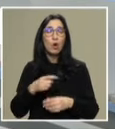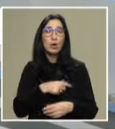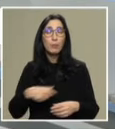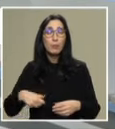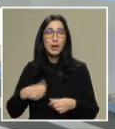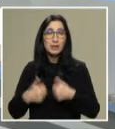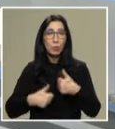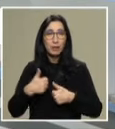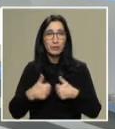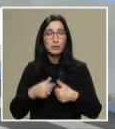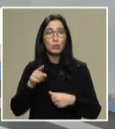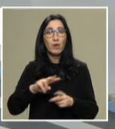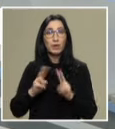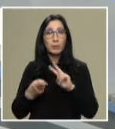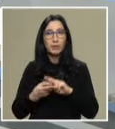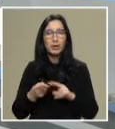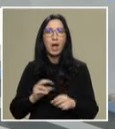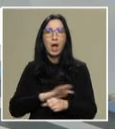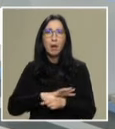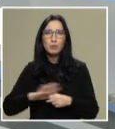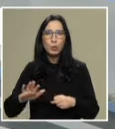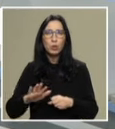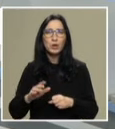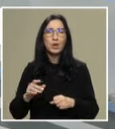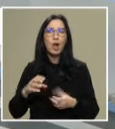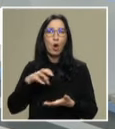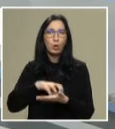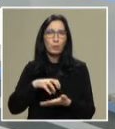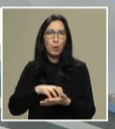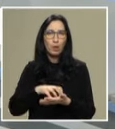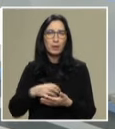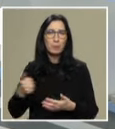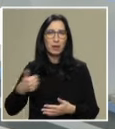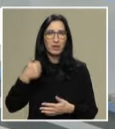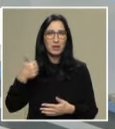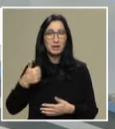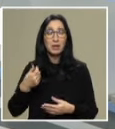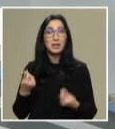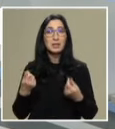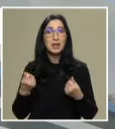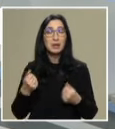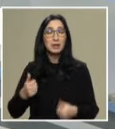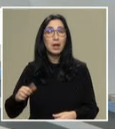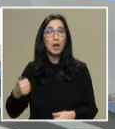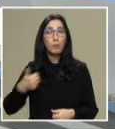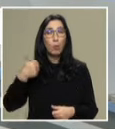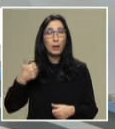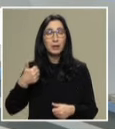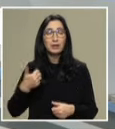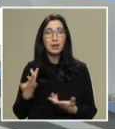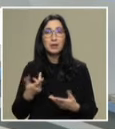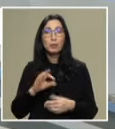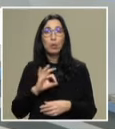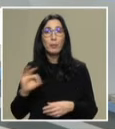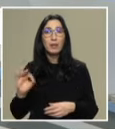в Пловдив. Това ги превърна в абсолютен отборен национален първенец. За цената на победата и защо определят «Калагия»